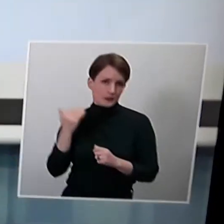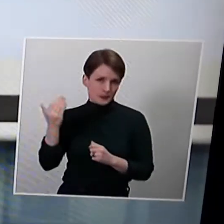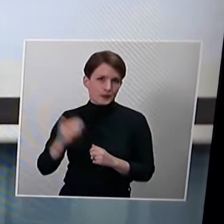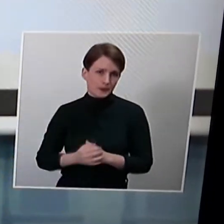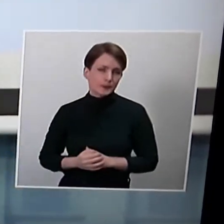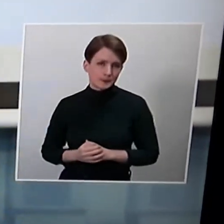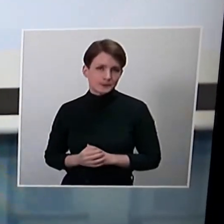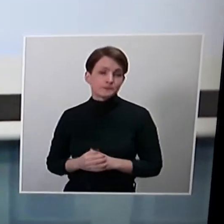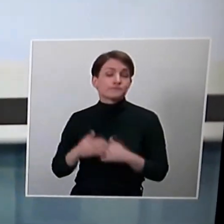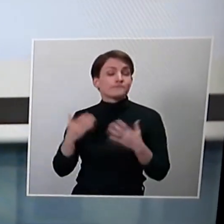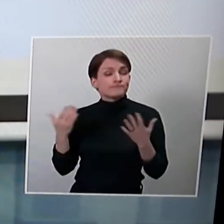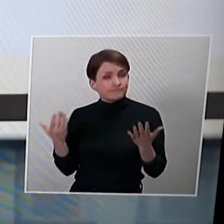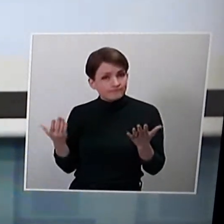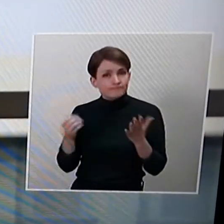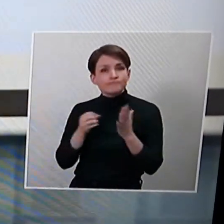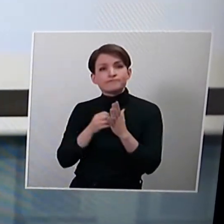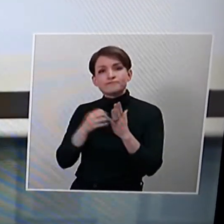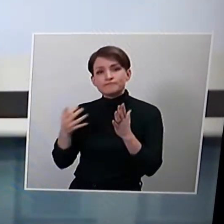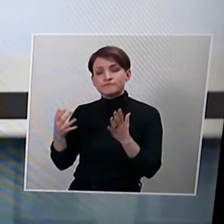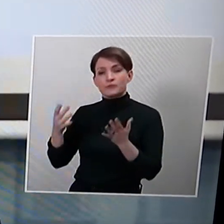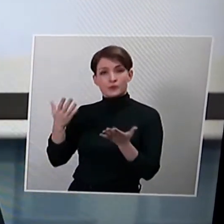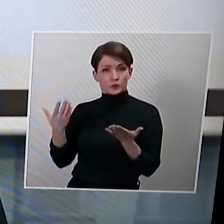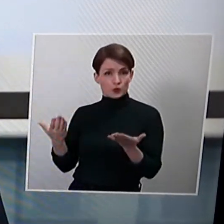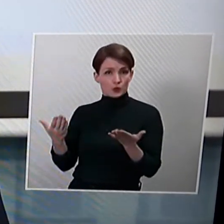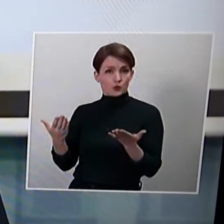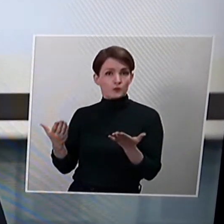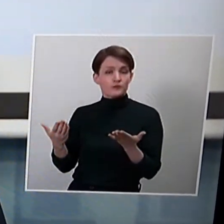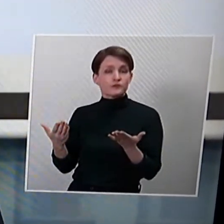Pieni Ja se info. on johtanut siihen, että näihin